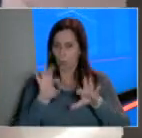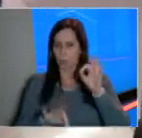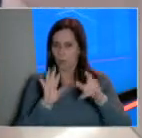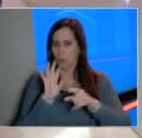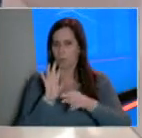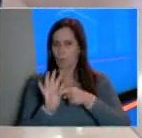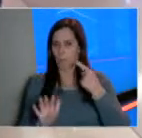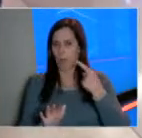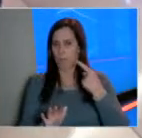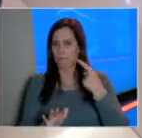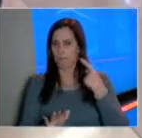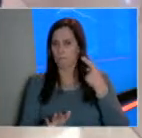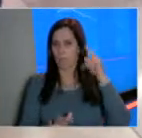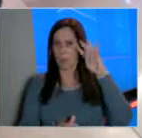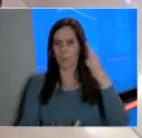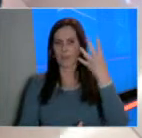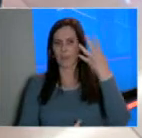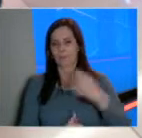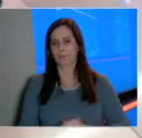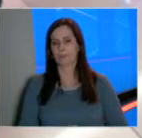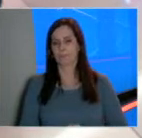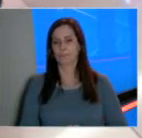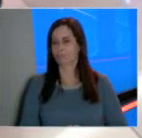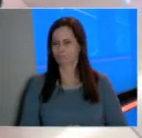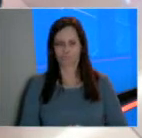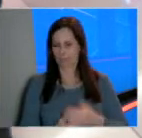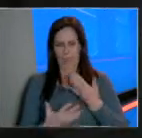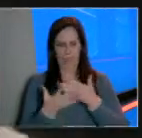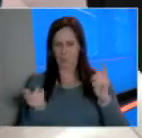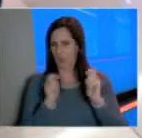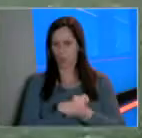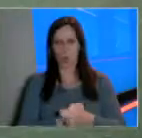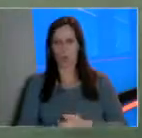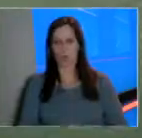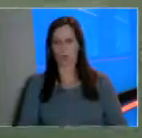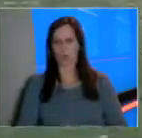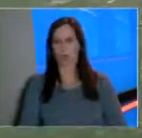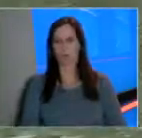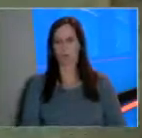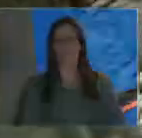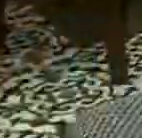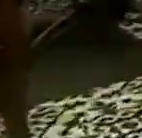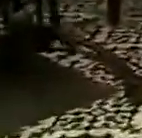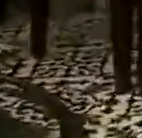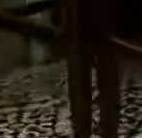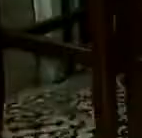בחירות בפעם הרביעית. לא תהיה שינוי, לא יהיה שינוי.